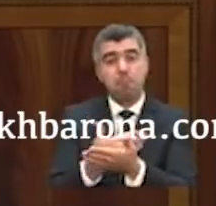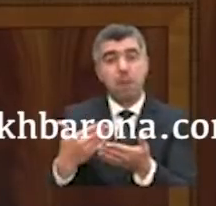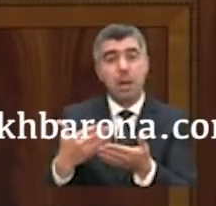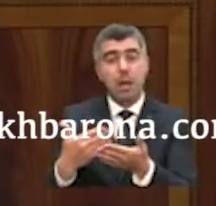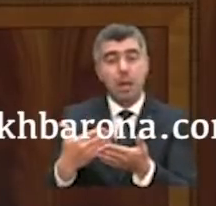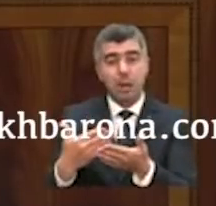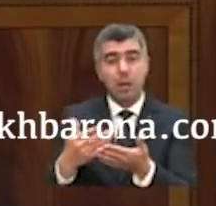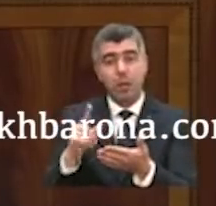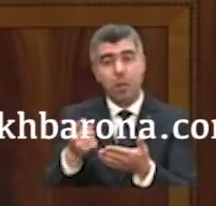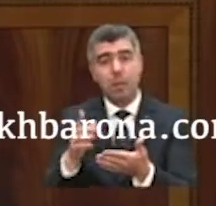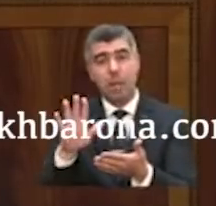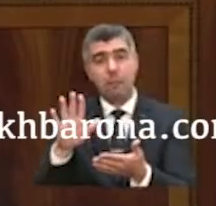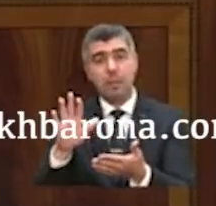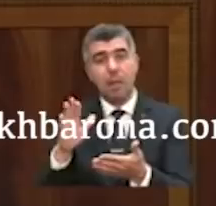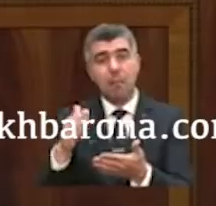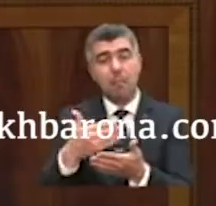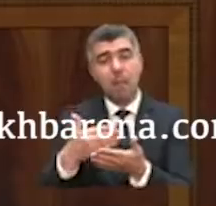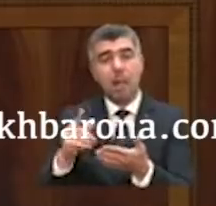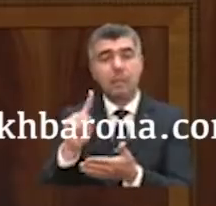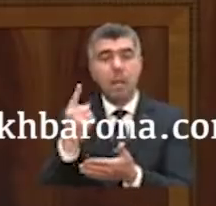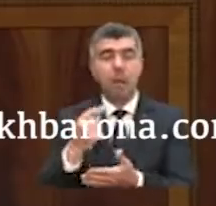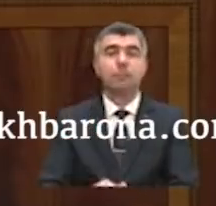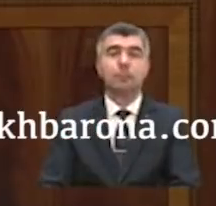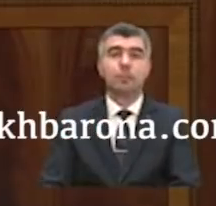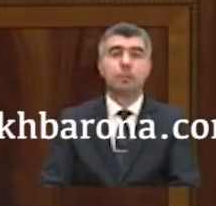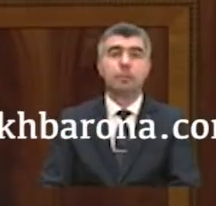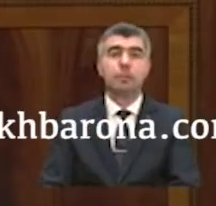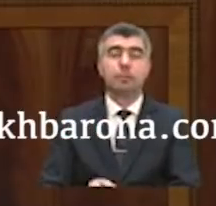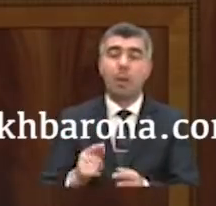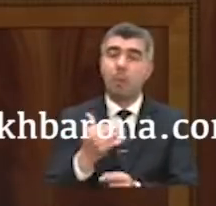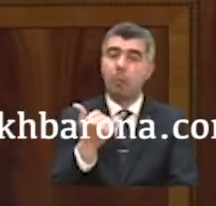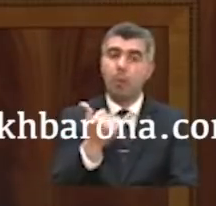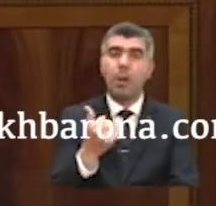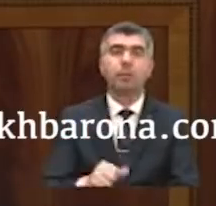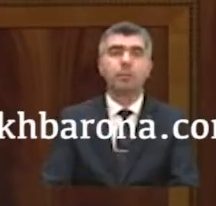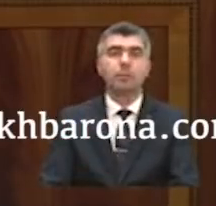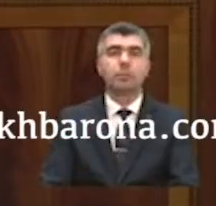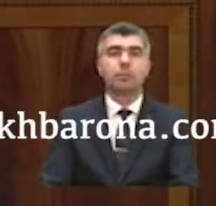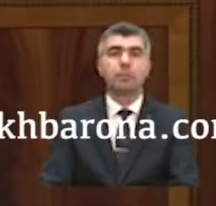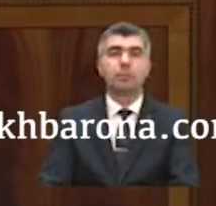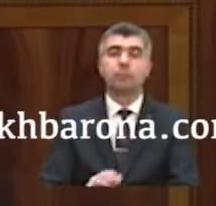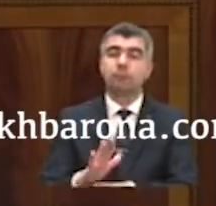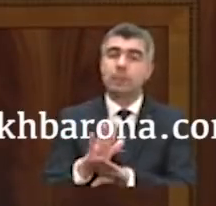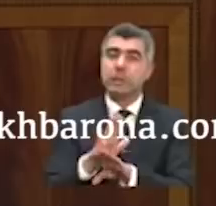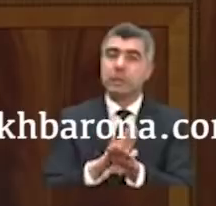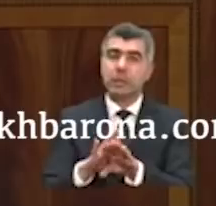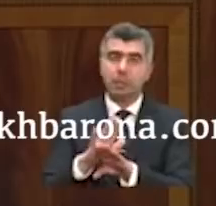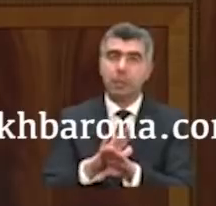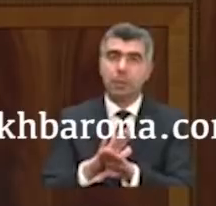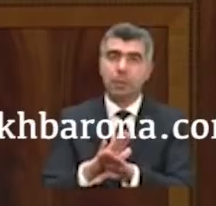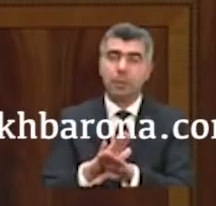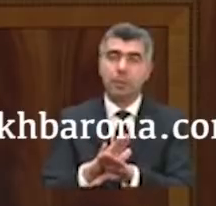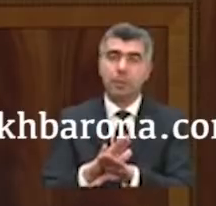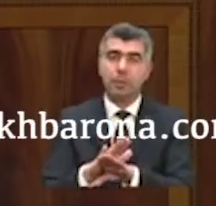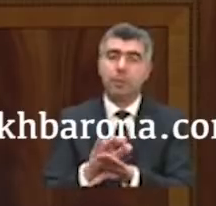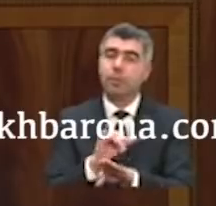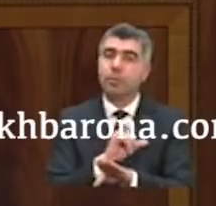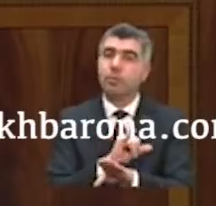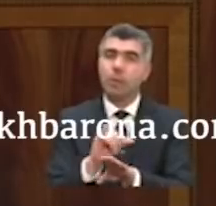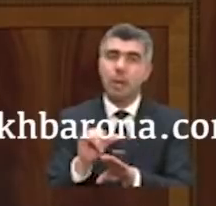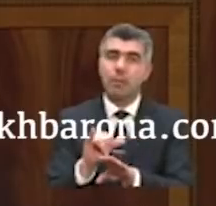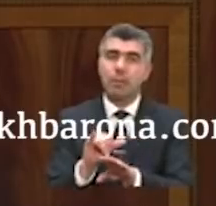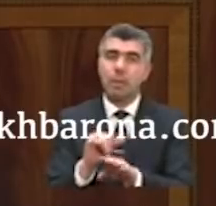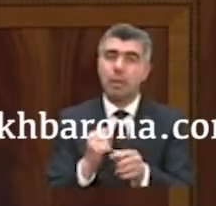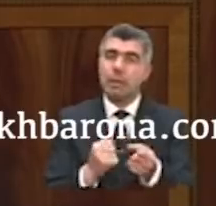3.5 مليار بلا هادشي ديال الدعم ديال النقل وداكشي كله اللي هي جد مهمه. ولكن اسمح لي ما عندناش امكانيات باش